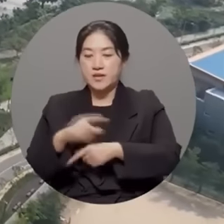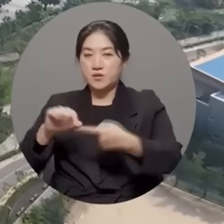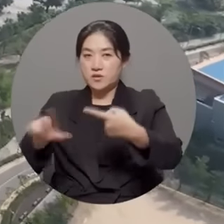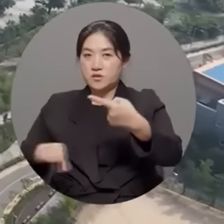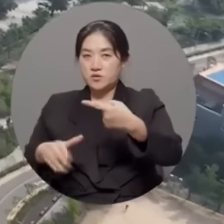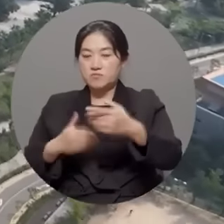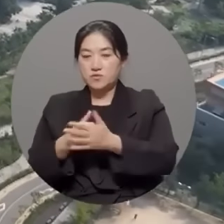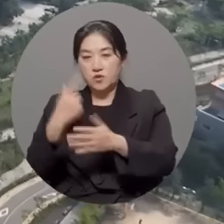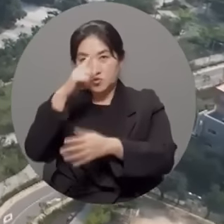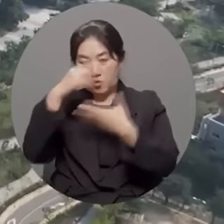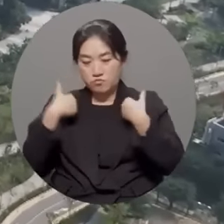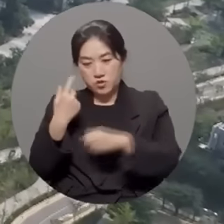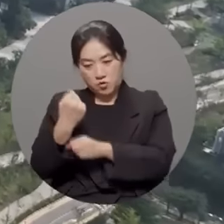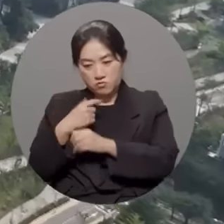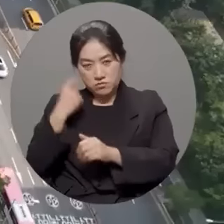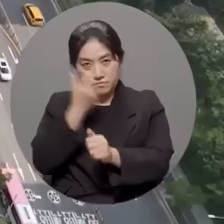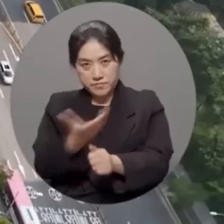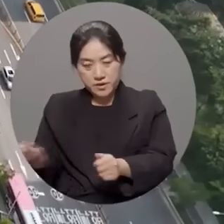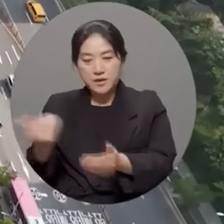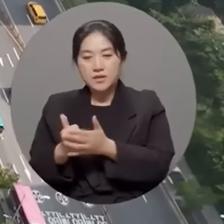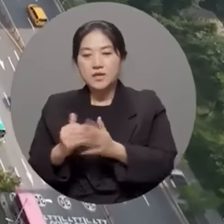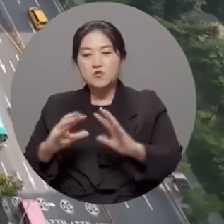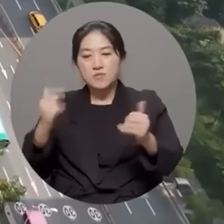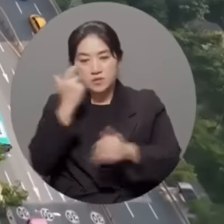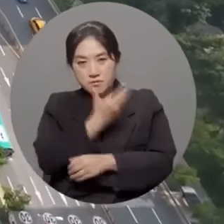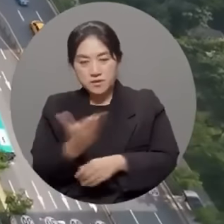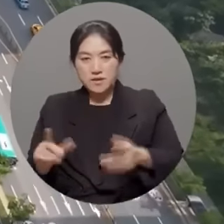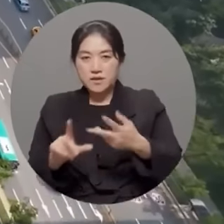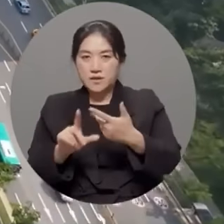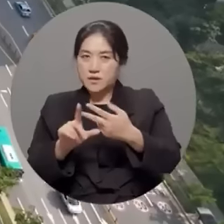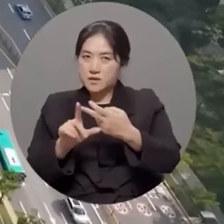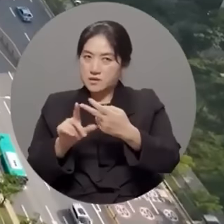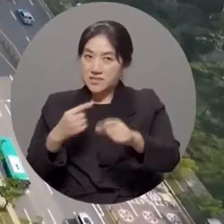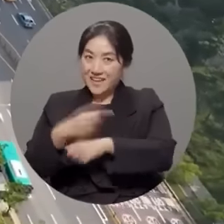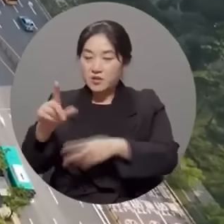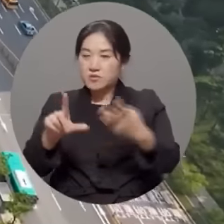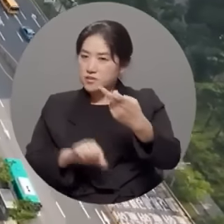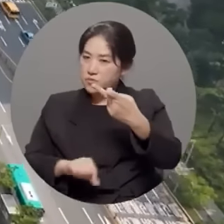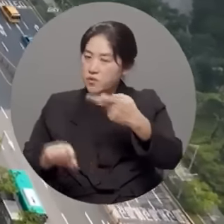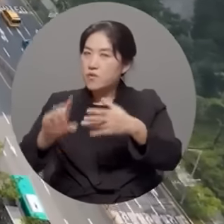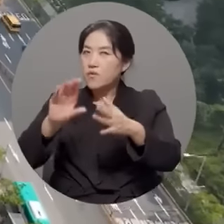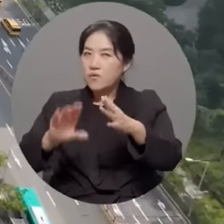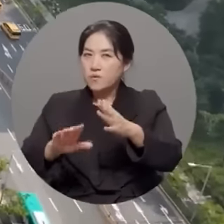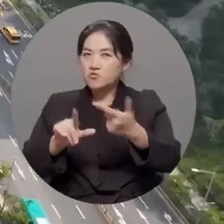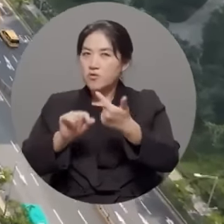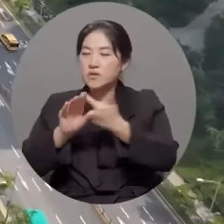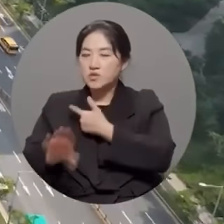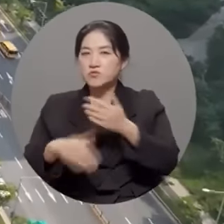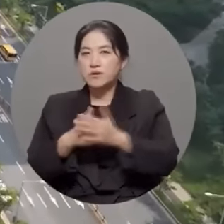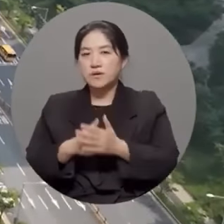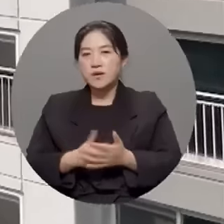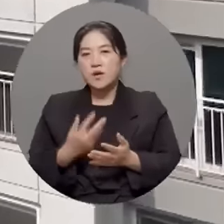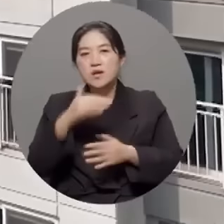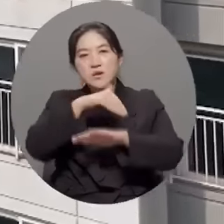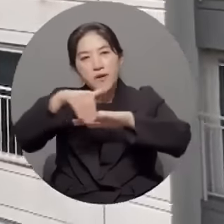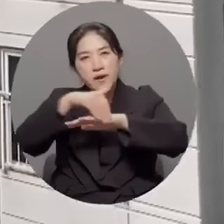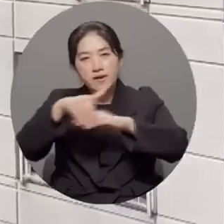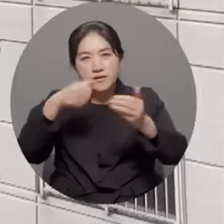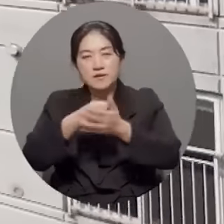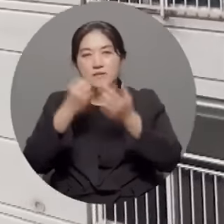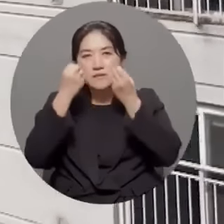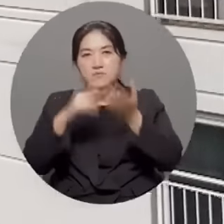연구용역을 실시하고 국민 조사를 거쳐 내년 하반기 공시가격 현실화율 개편안을 발표한다는 계획입니다